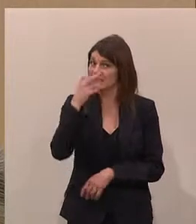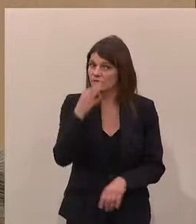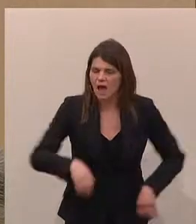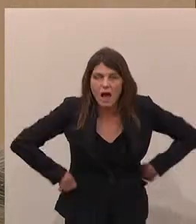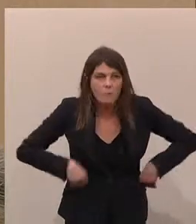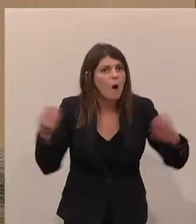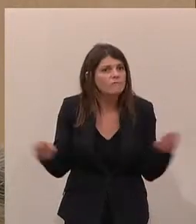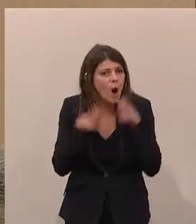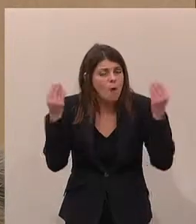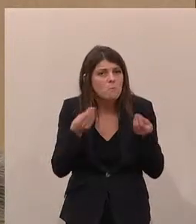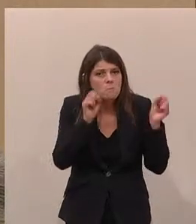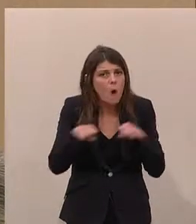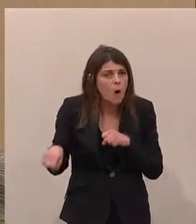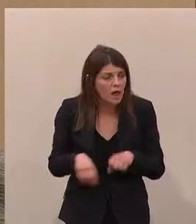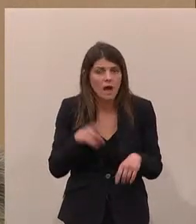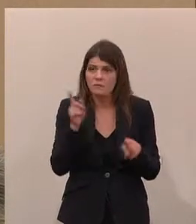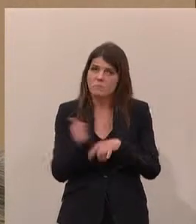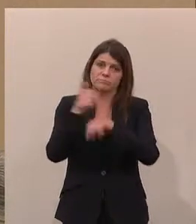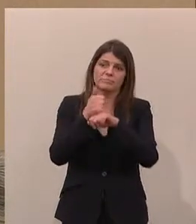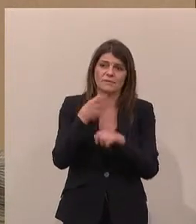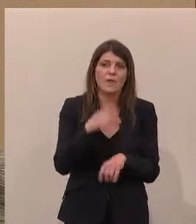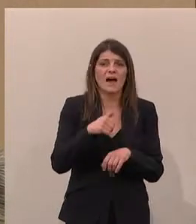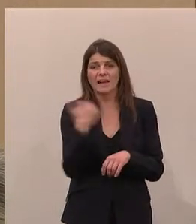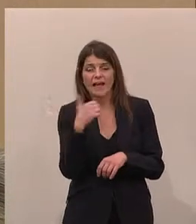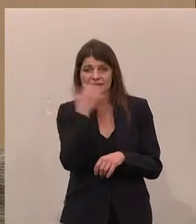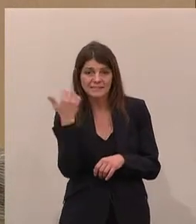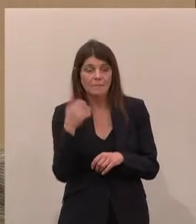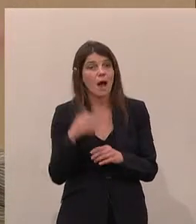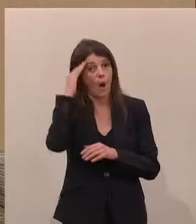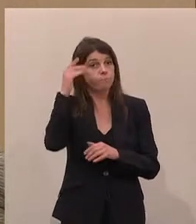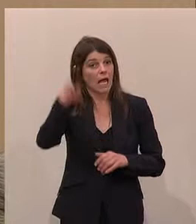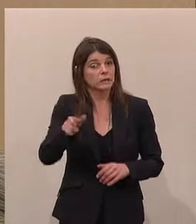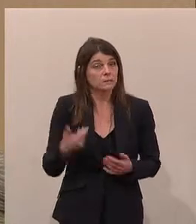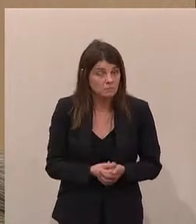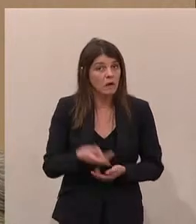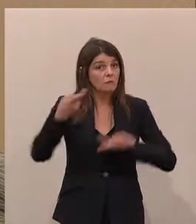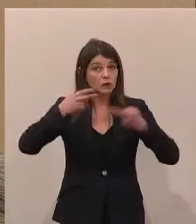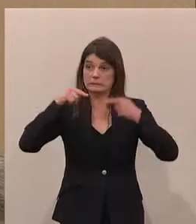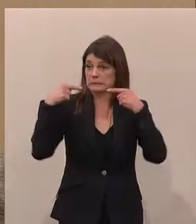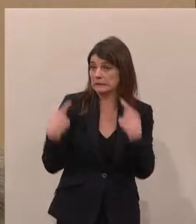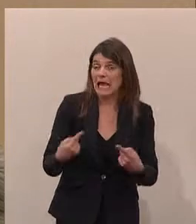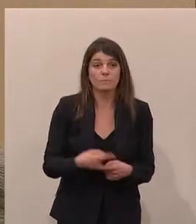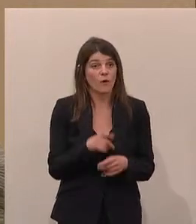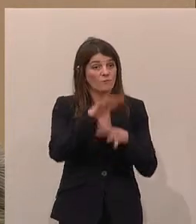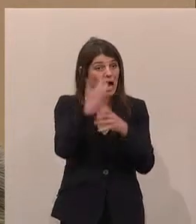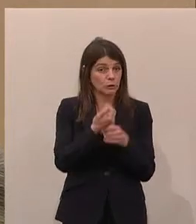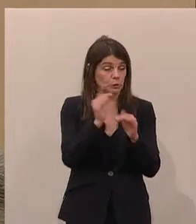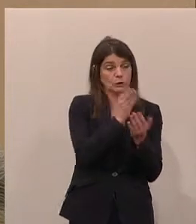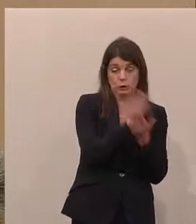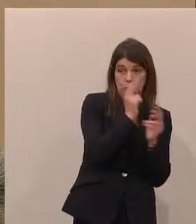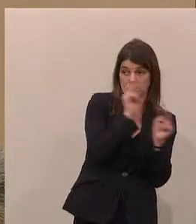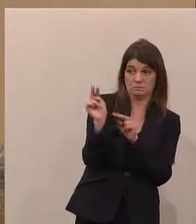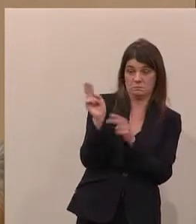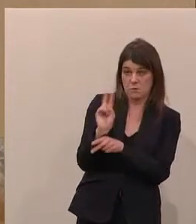aber warum ist es dann möglich, dass unter der Führung eines rechtsextremen Oberst, der wahrscheinlich selbst vom Verfassungsschutz beobachtet